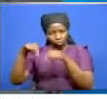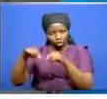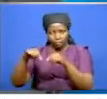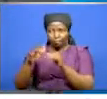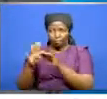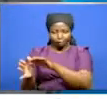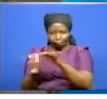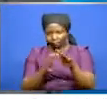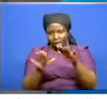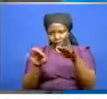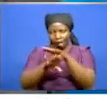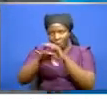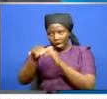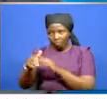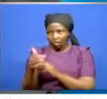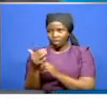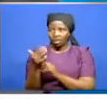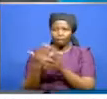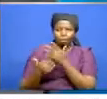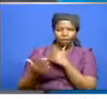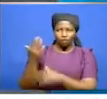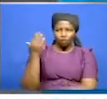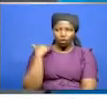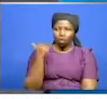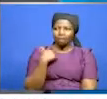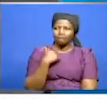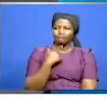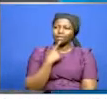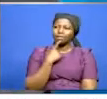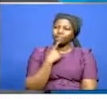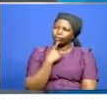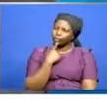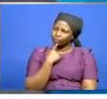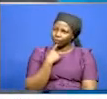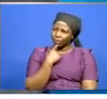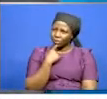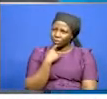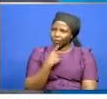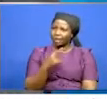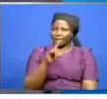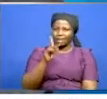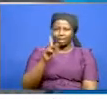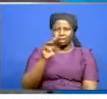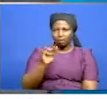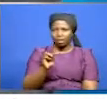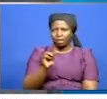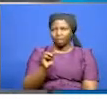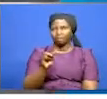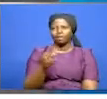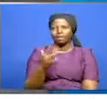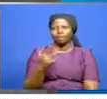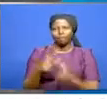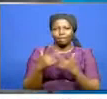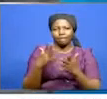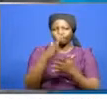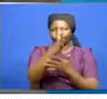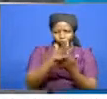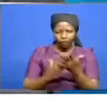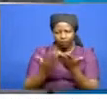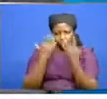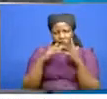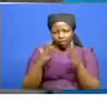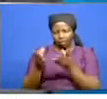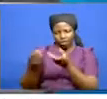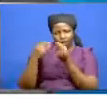Kwa sub county moja ilikuwa ni mamia ya kilometers. Sasa hii tumekatanisha, tukapewa ingine na